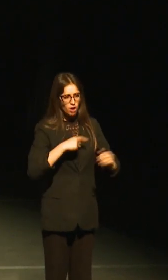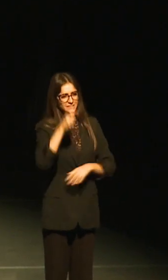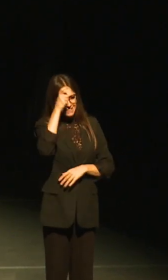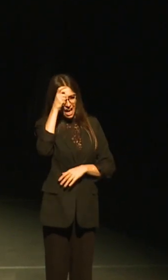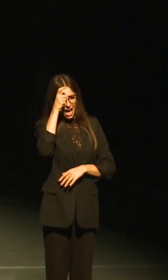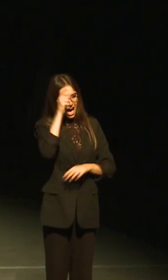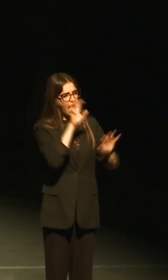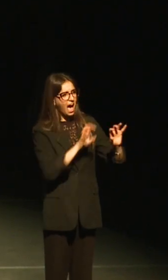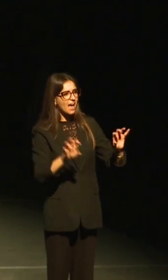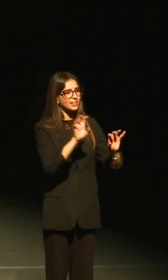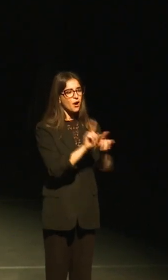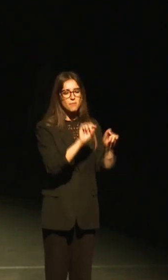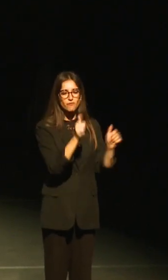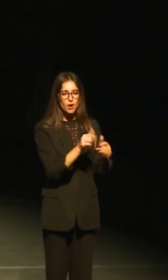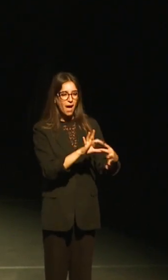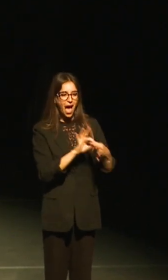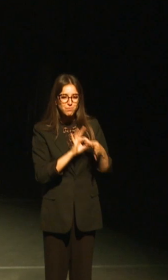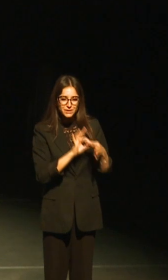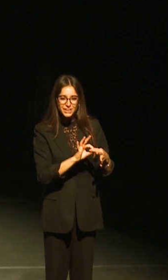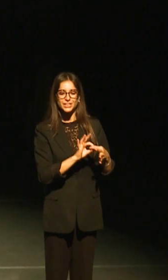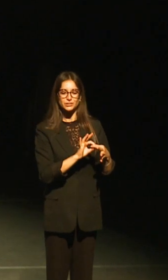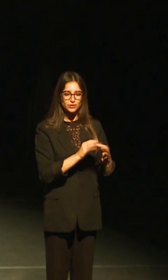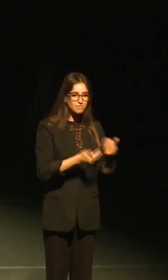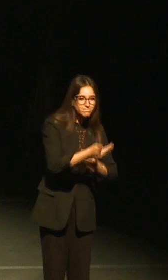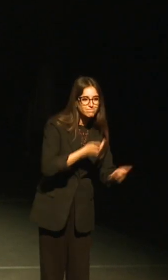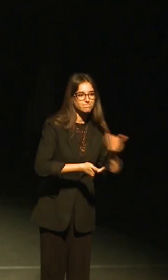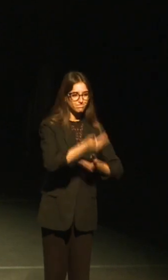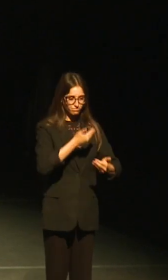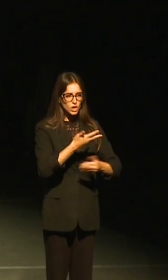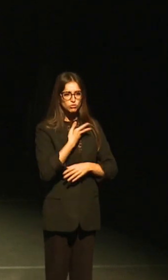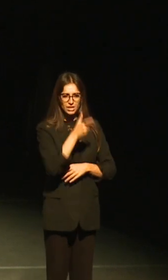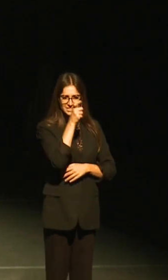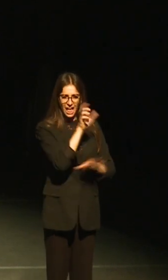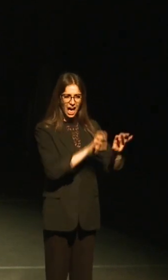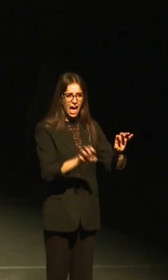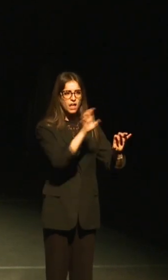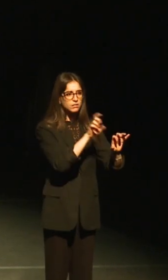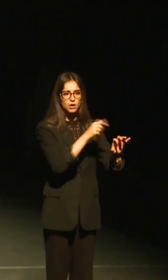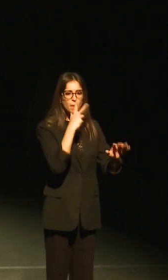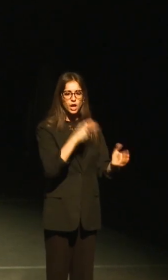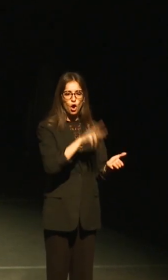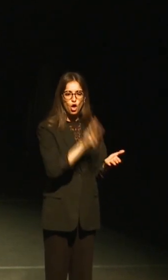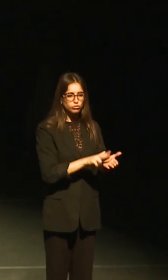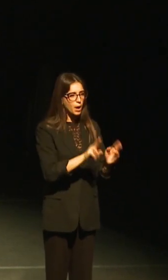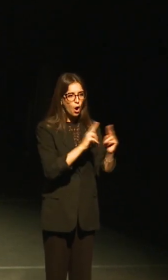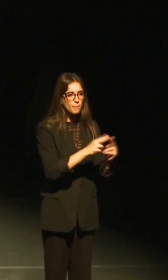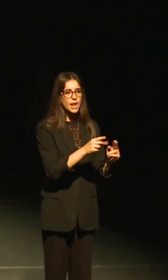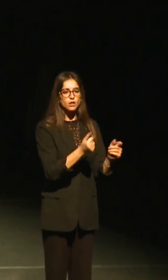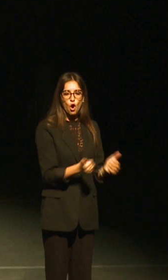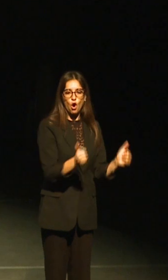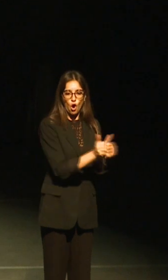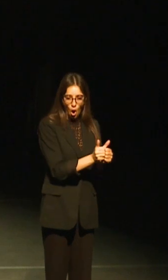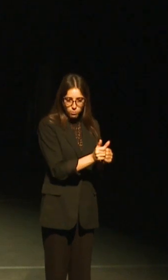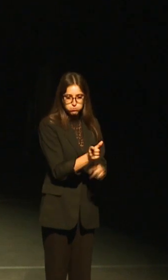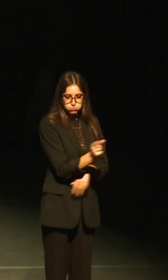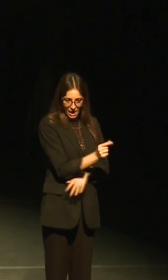alleati sono tutti paesi che riconoscono le coppie lgbt io dico in questo